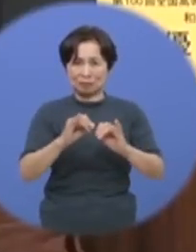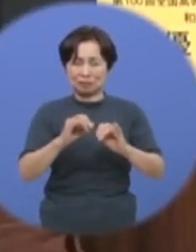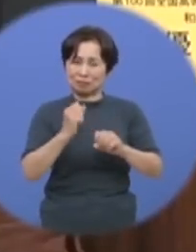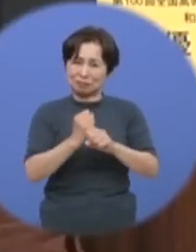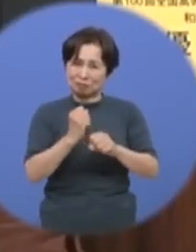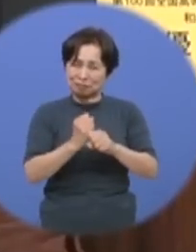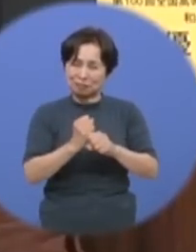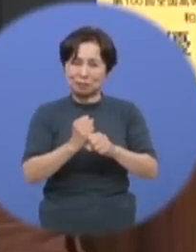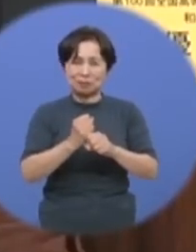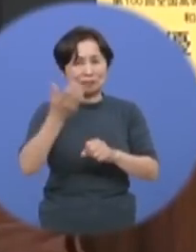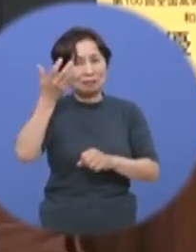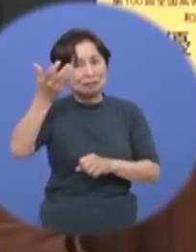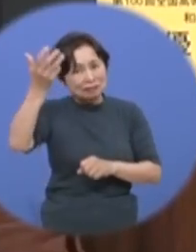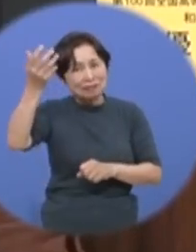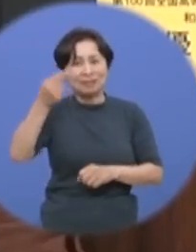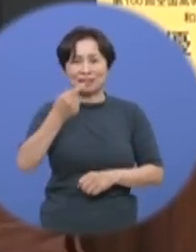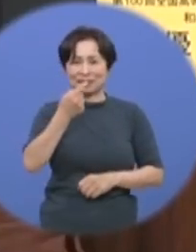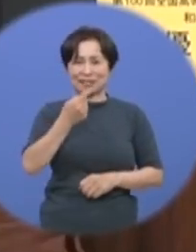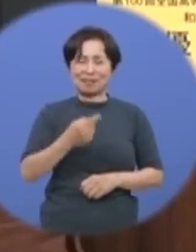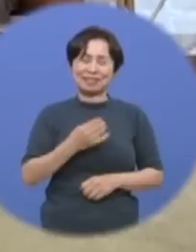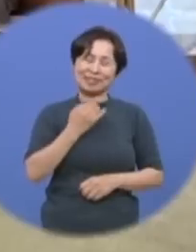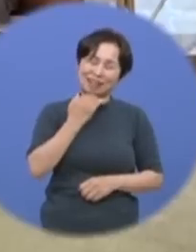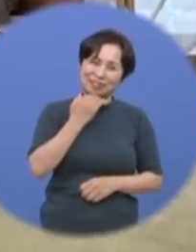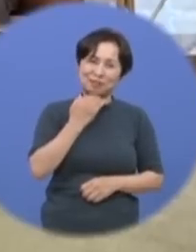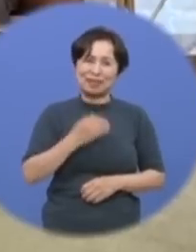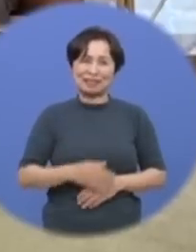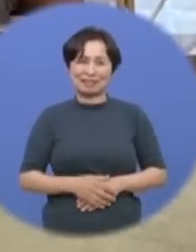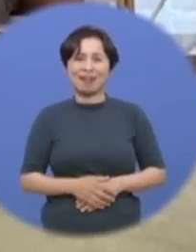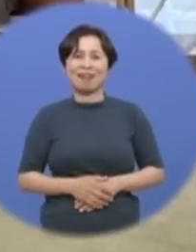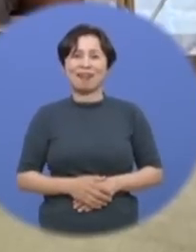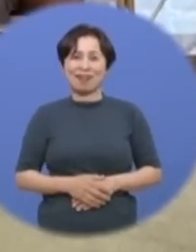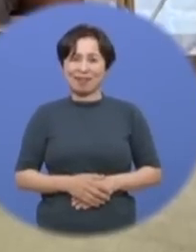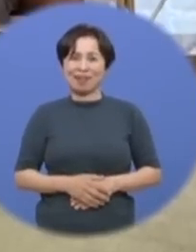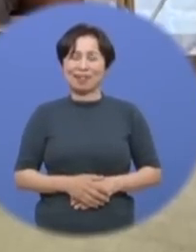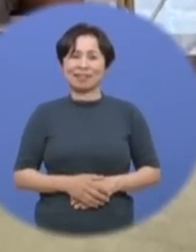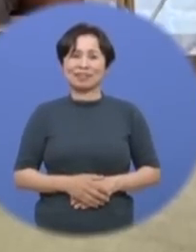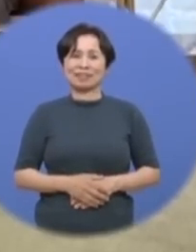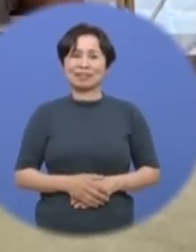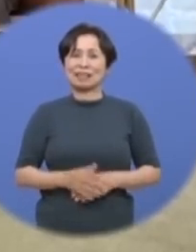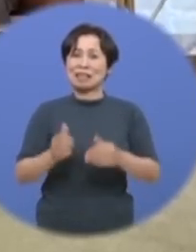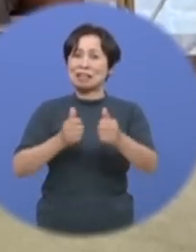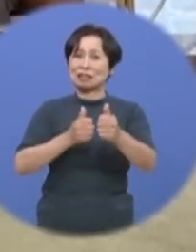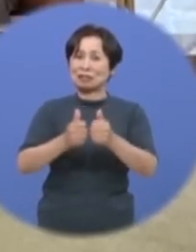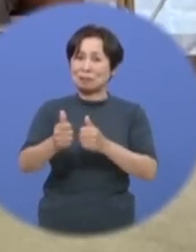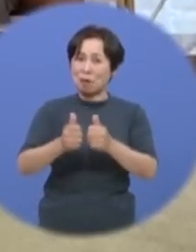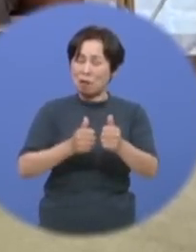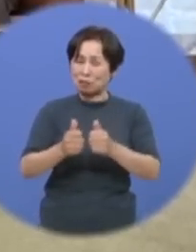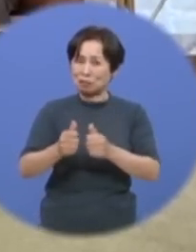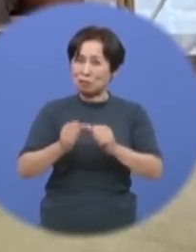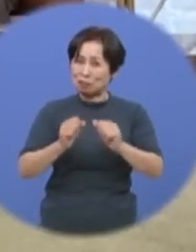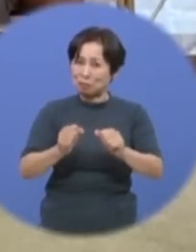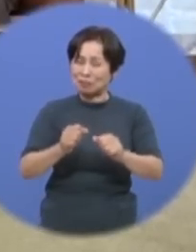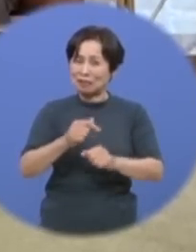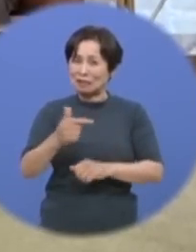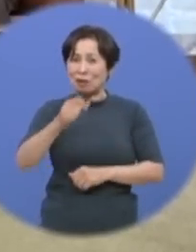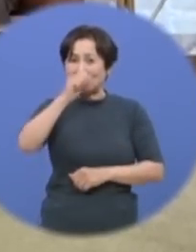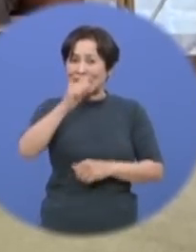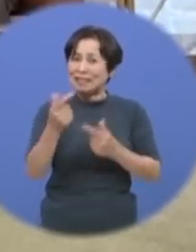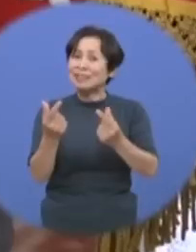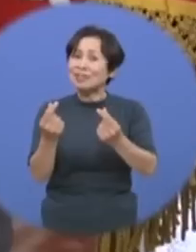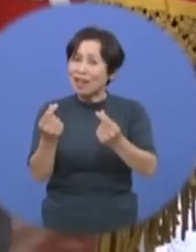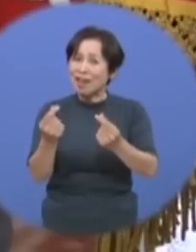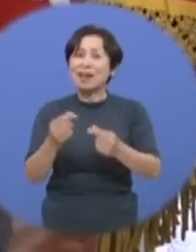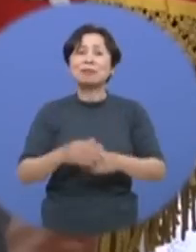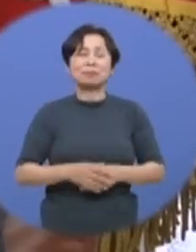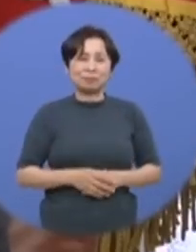思うんですけどねはい楽しみですね100入って伺ってきました知事スポーツすごくいいことですよすごくいいことです